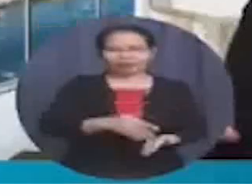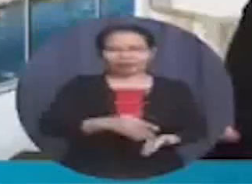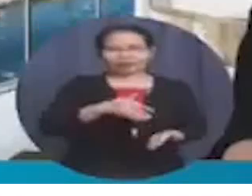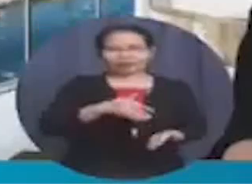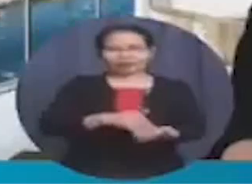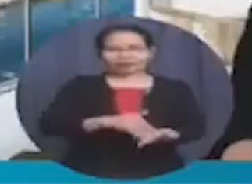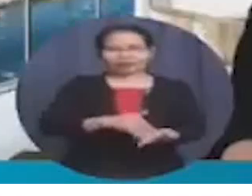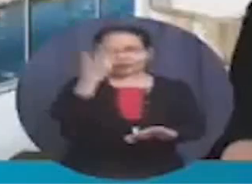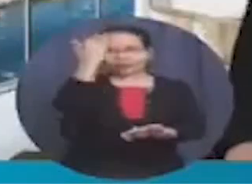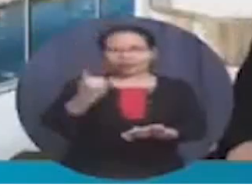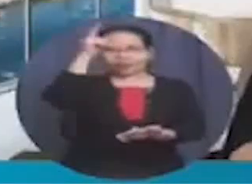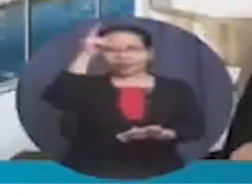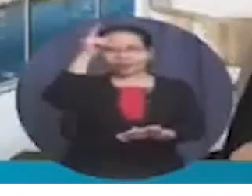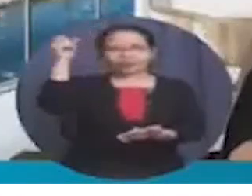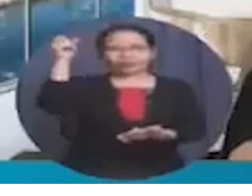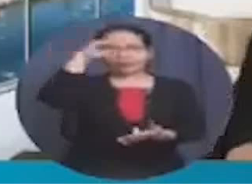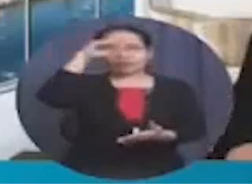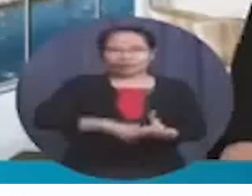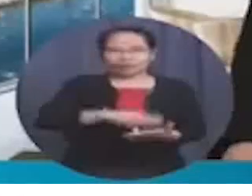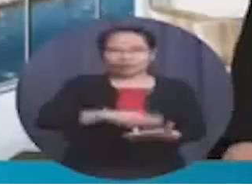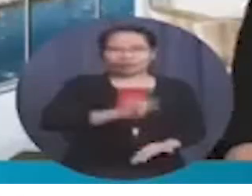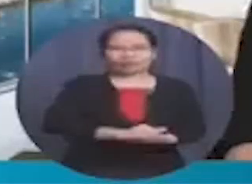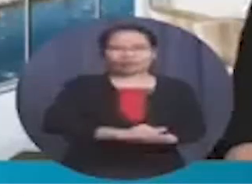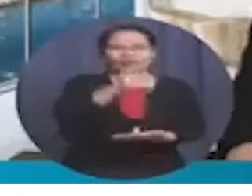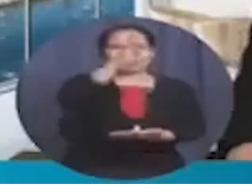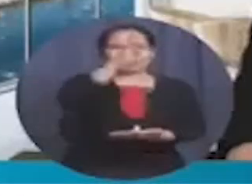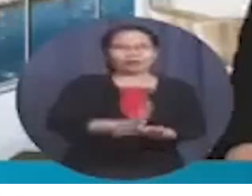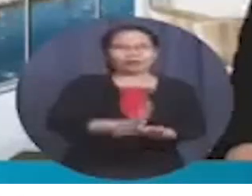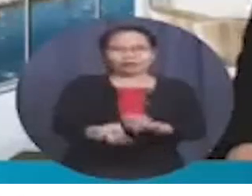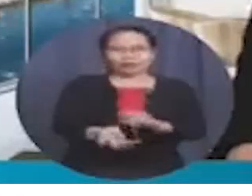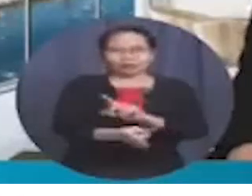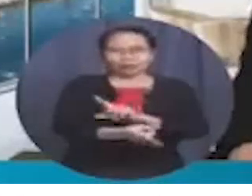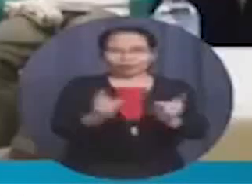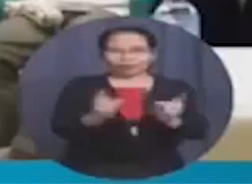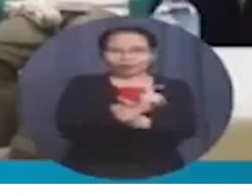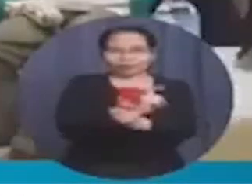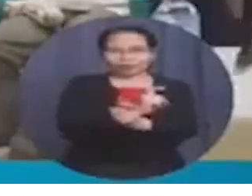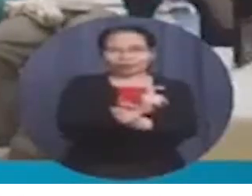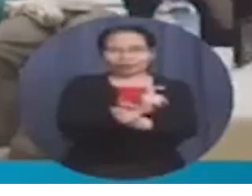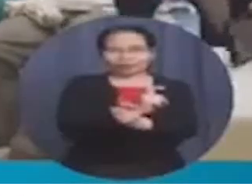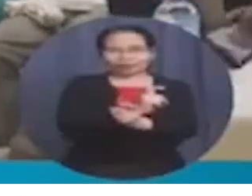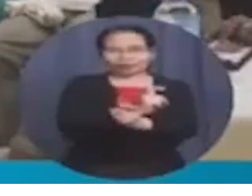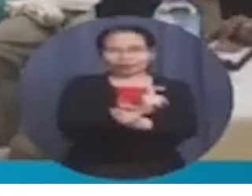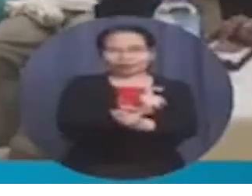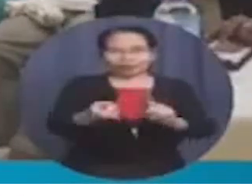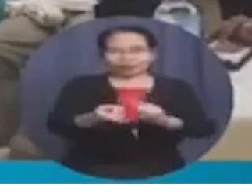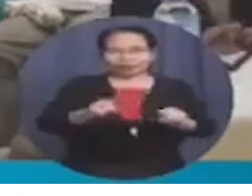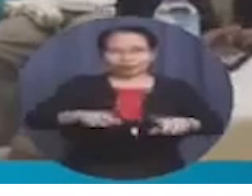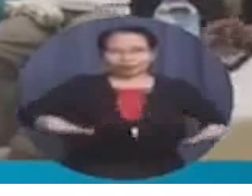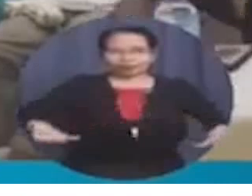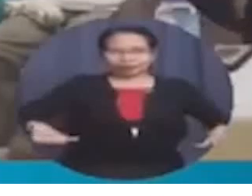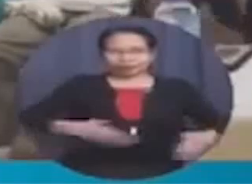study. Bakit? Eh kasi yung paniniwala na yan na ang Diyos daw eh nagbago, naging bata, naging